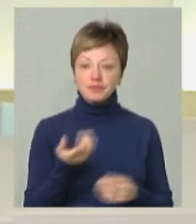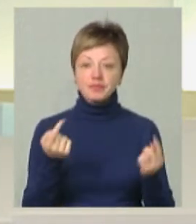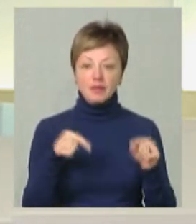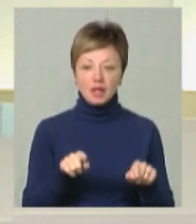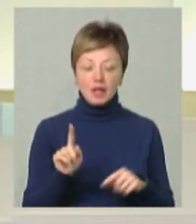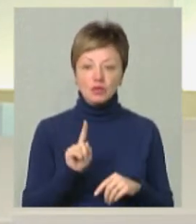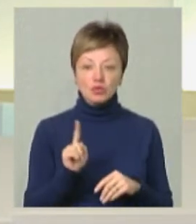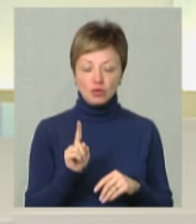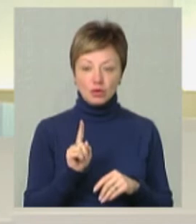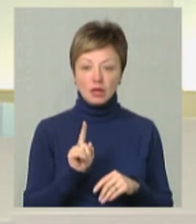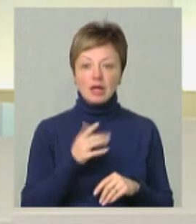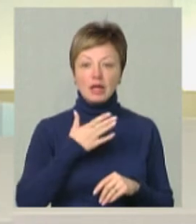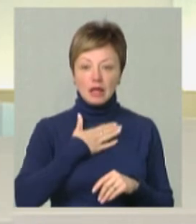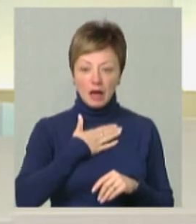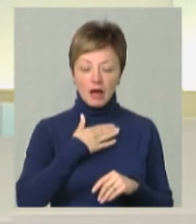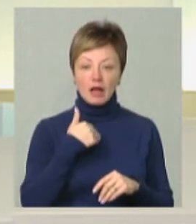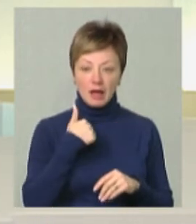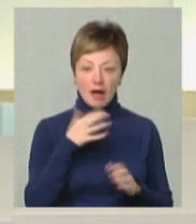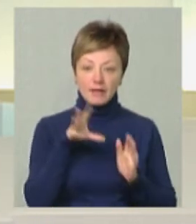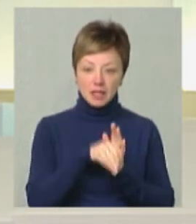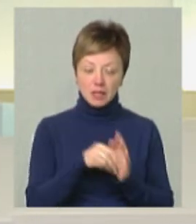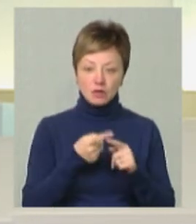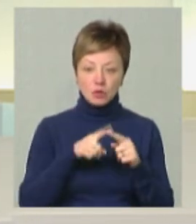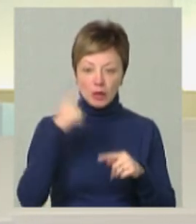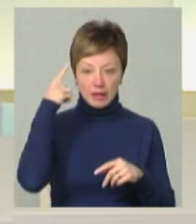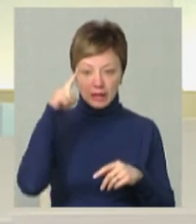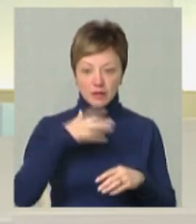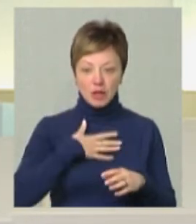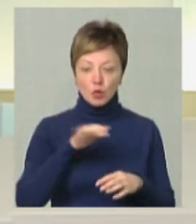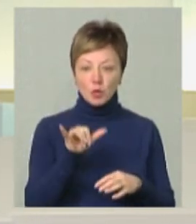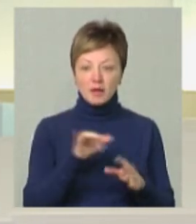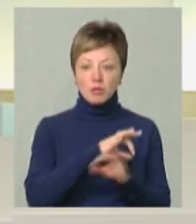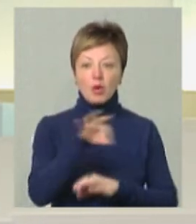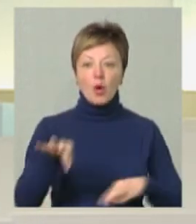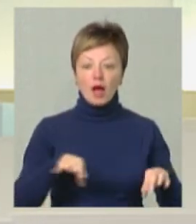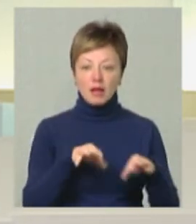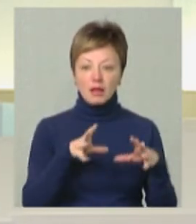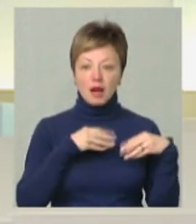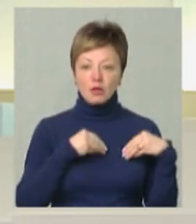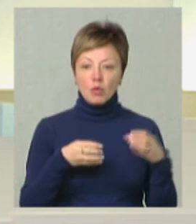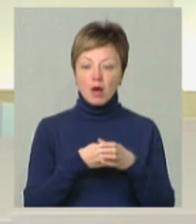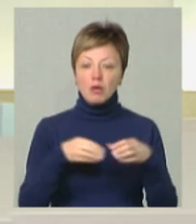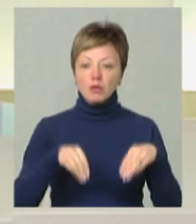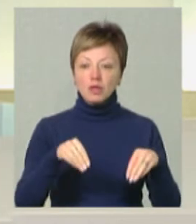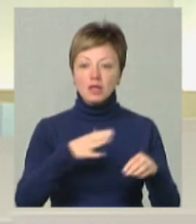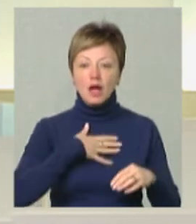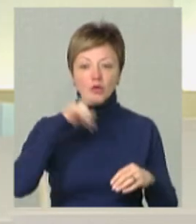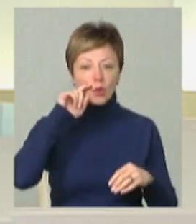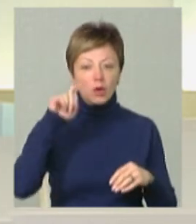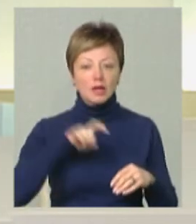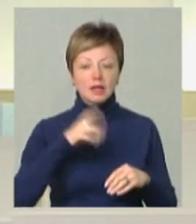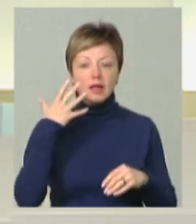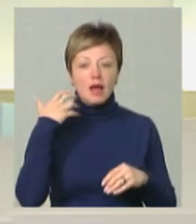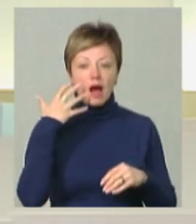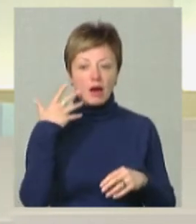що і я втілила цю ідею в нашому університетському проєкті разом з нашою командою, що ми посадили нашу українську